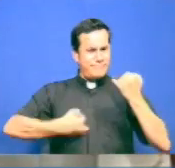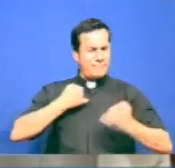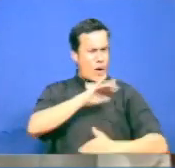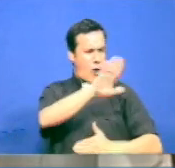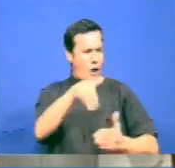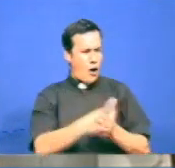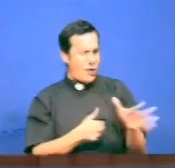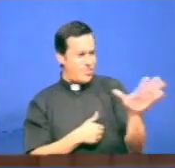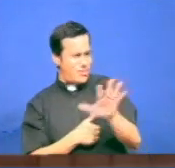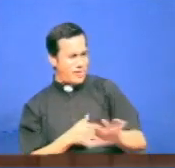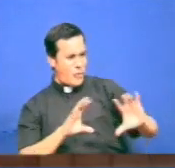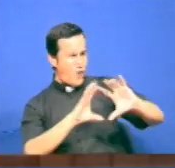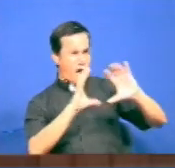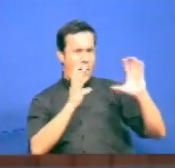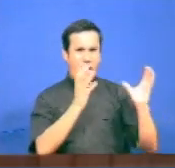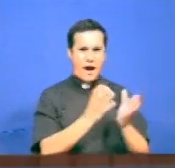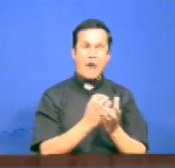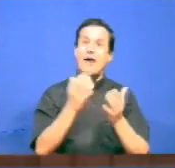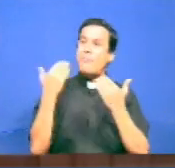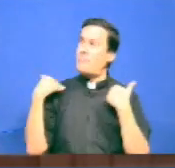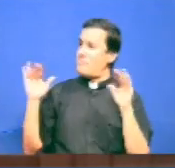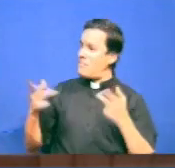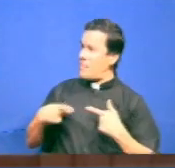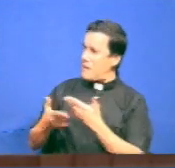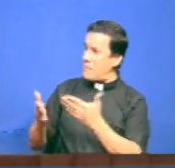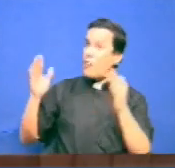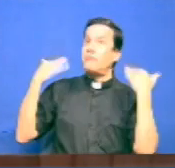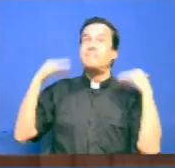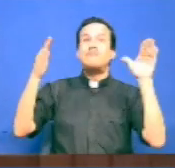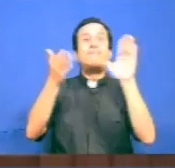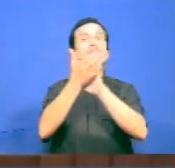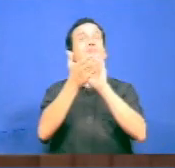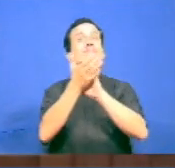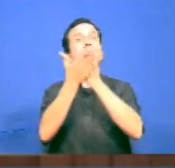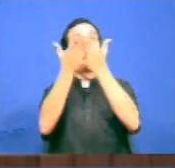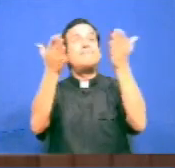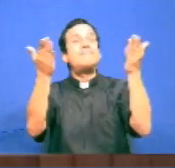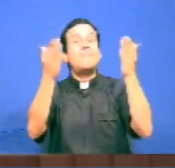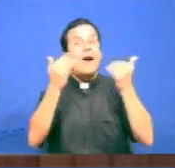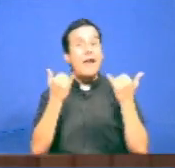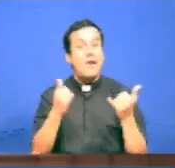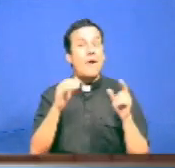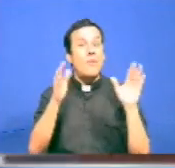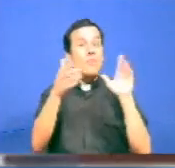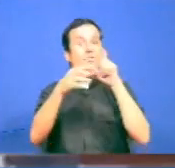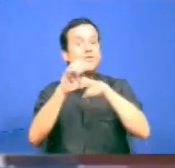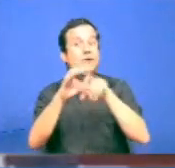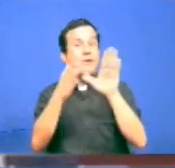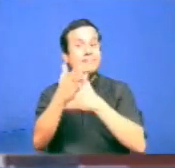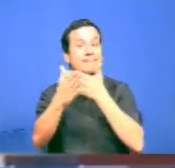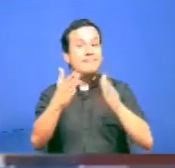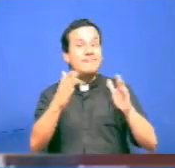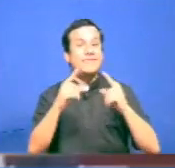duniani. Nao malaika wa mbinguni wanaimba wimbo wa kukutukuza wakisema bila mwisho.